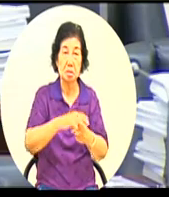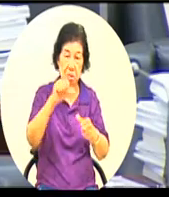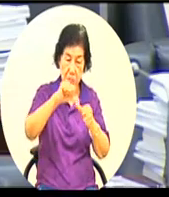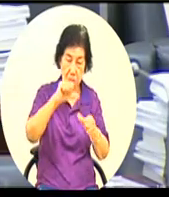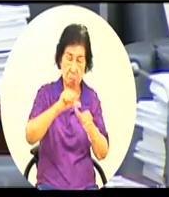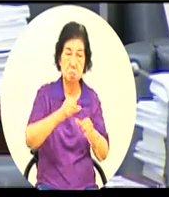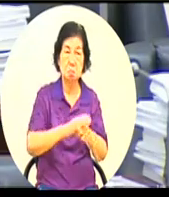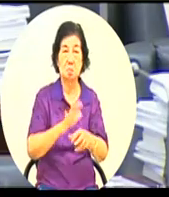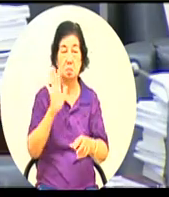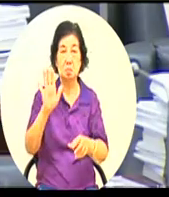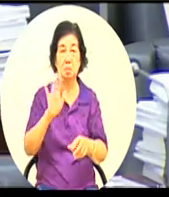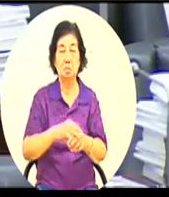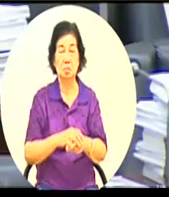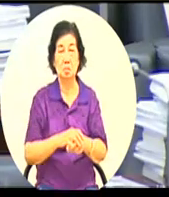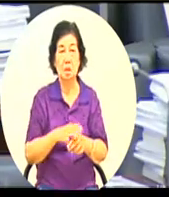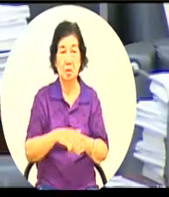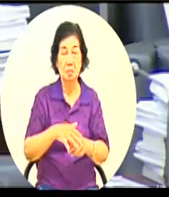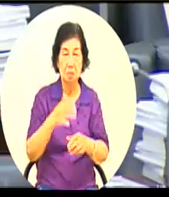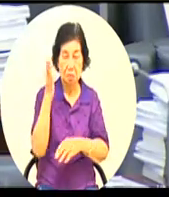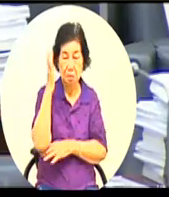啊，